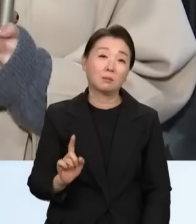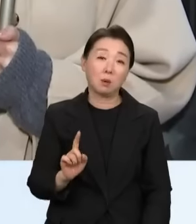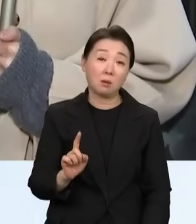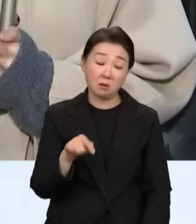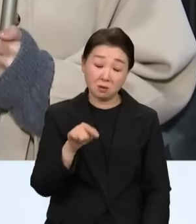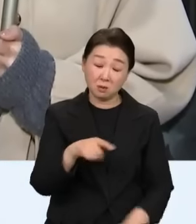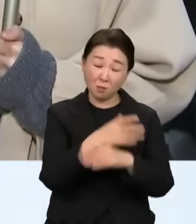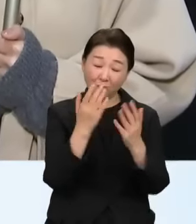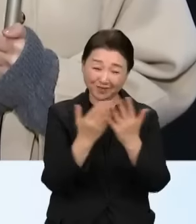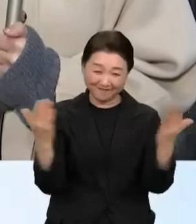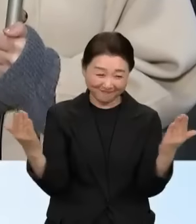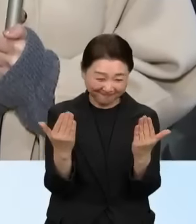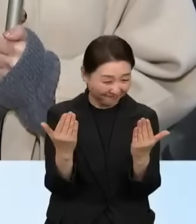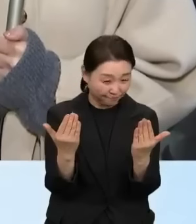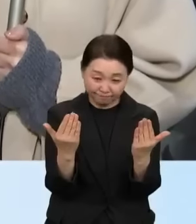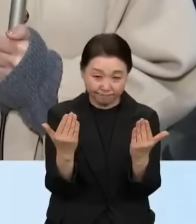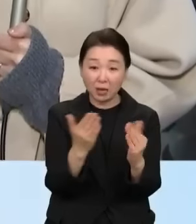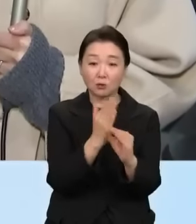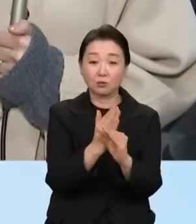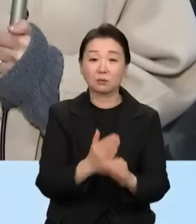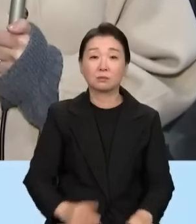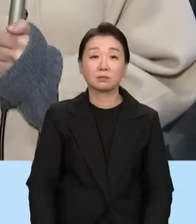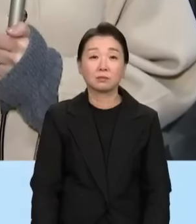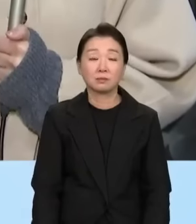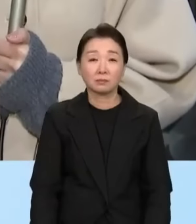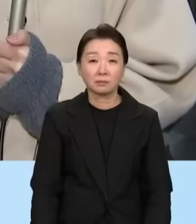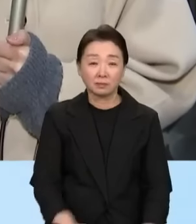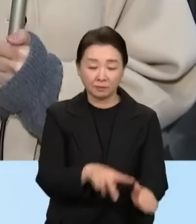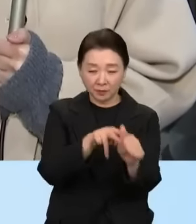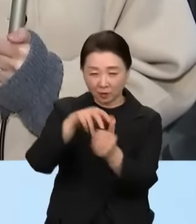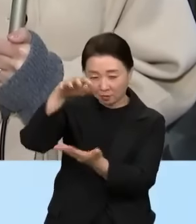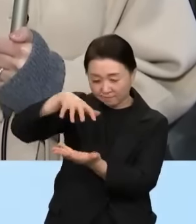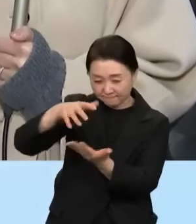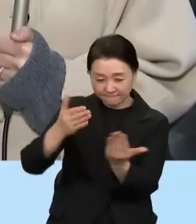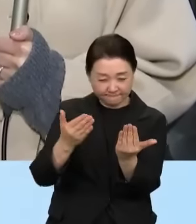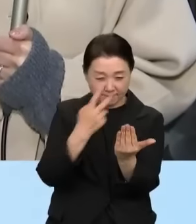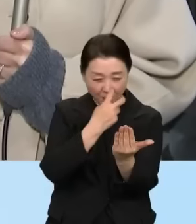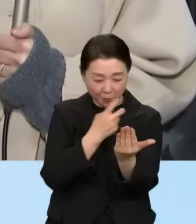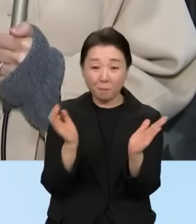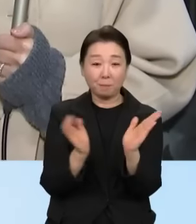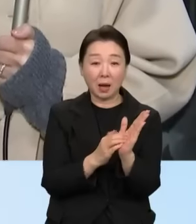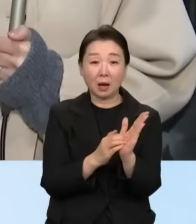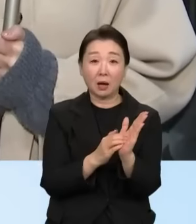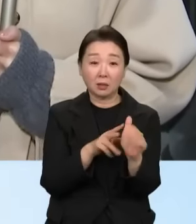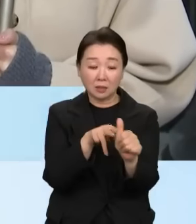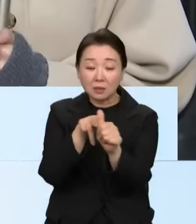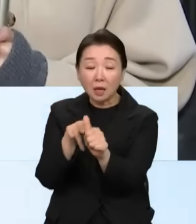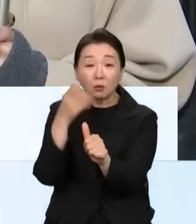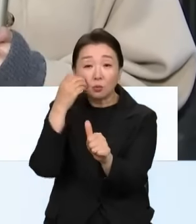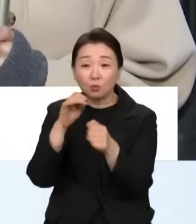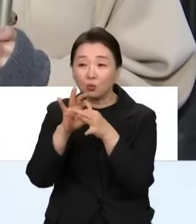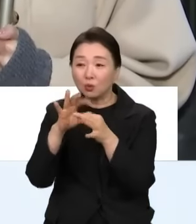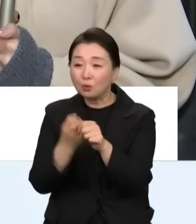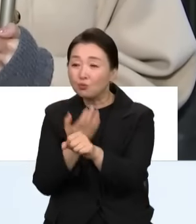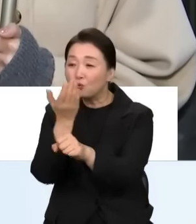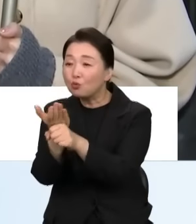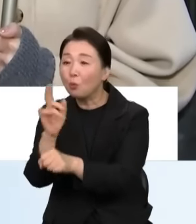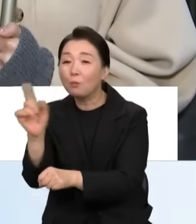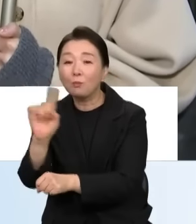걸 다 맞춰보고 있는 겁니다. 자, 이렇게 데이터를 다 검토하고 나면요, 이 데이터가 누굴 통해 어디로